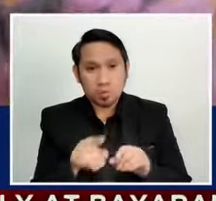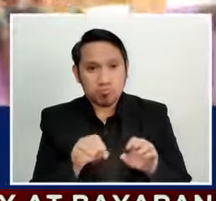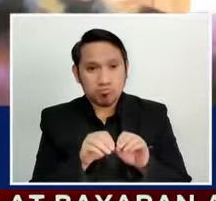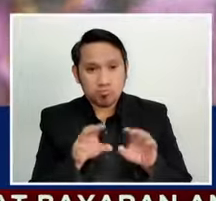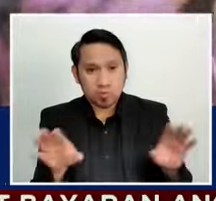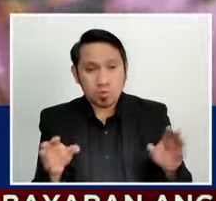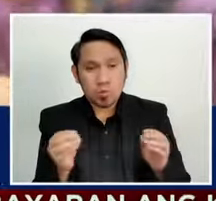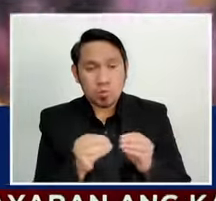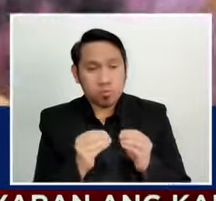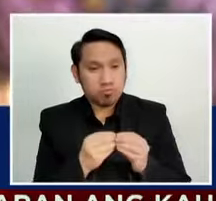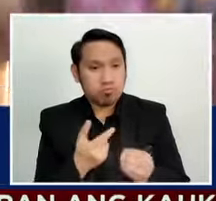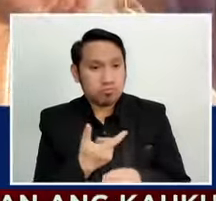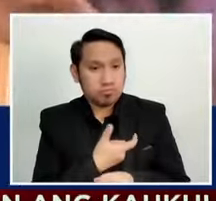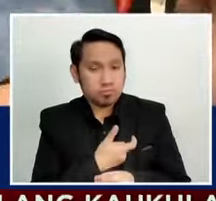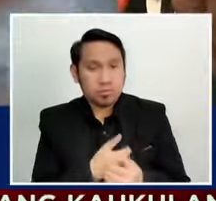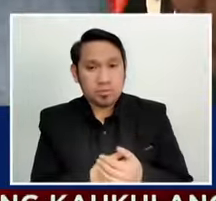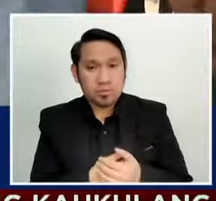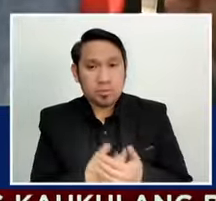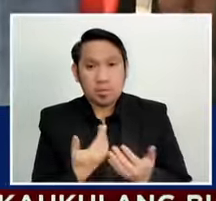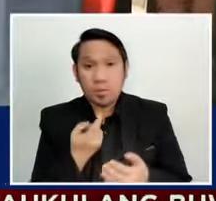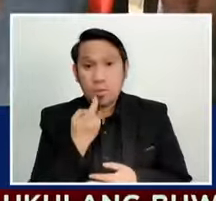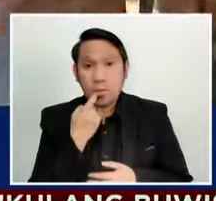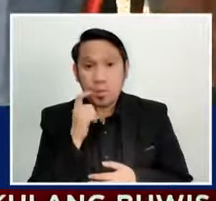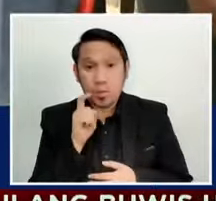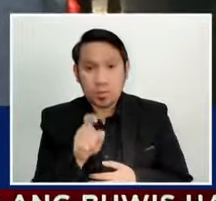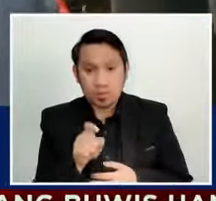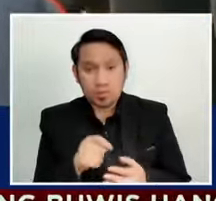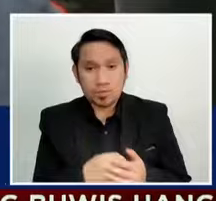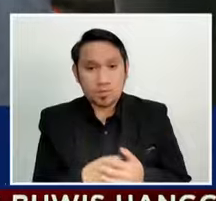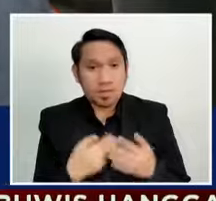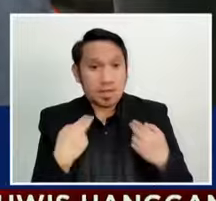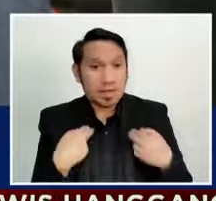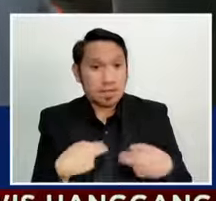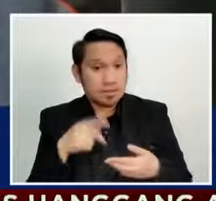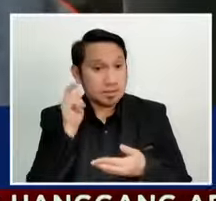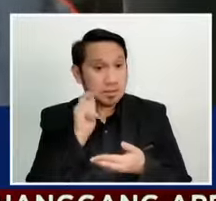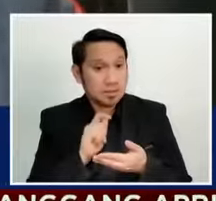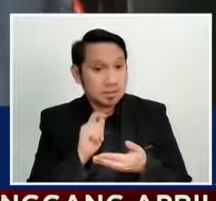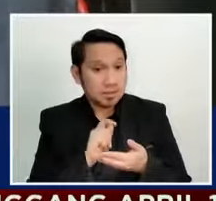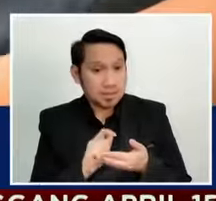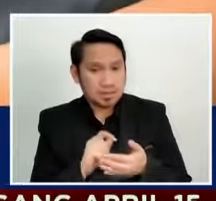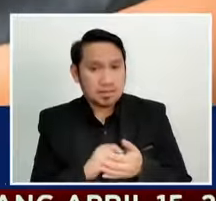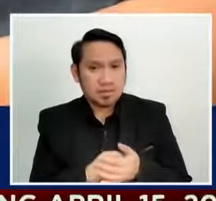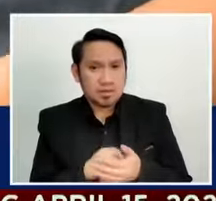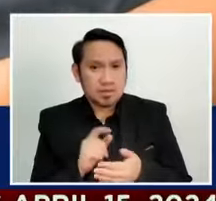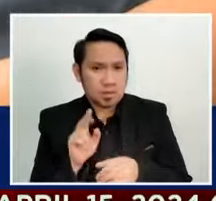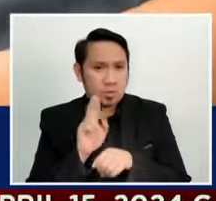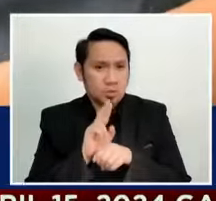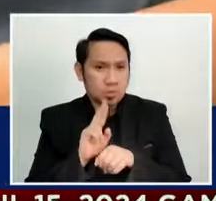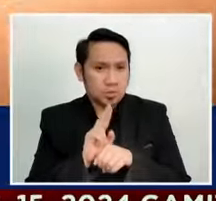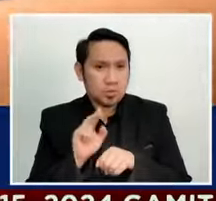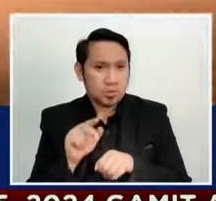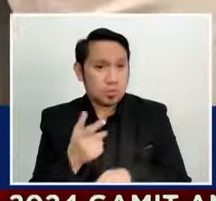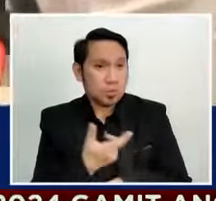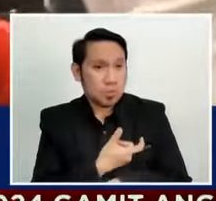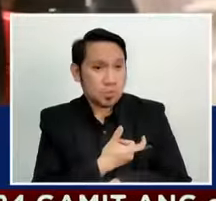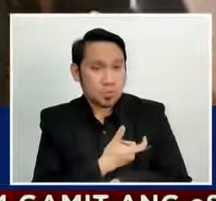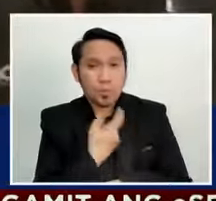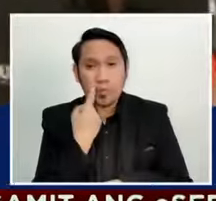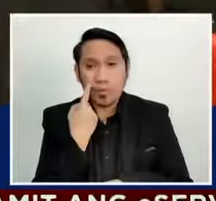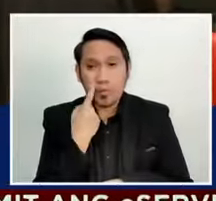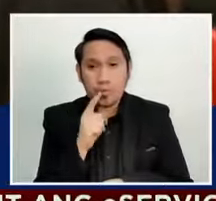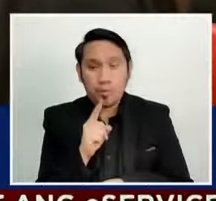pagbabakuna kontra sa sakit. Inuutos rin ni Health Secretary Ted Herbosa na gamitin muna ang mga bakuna para sa